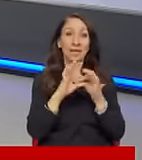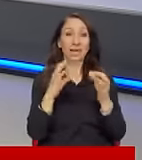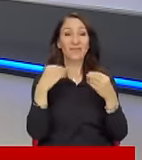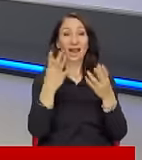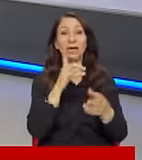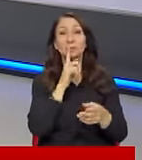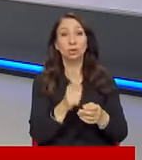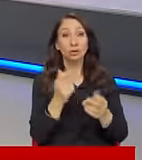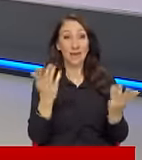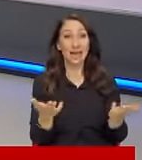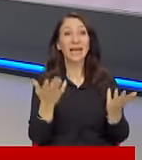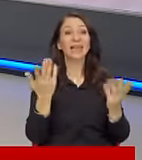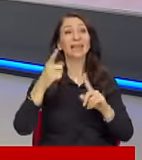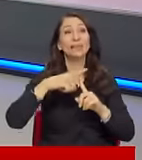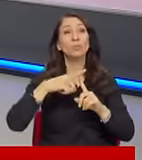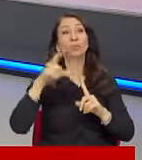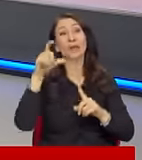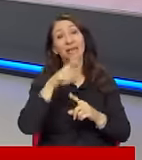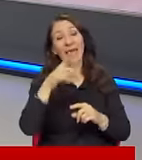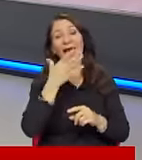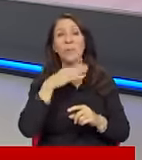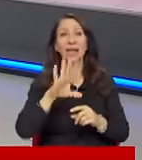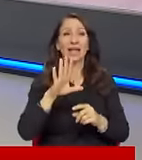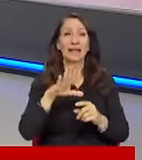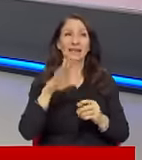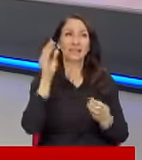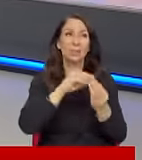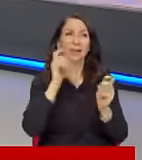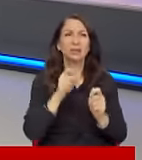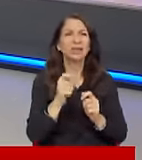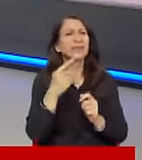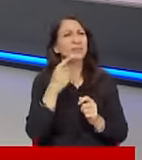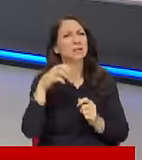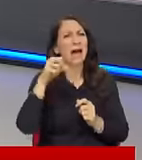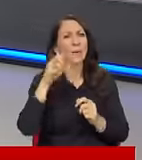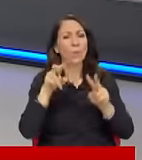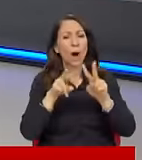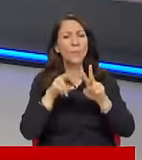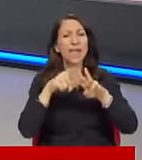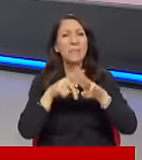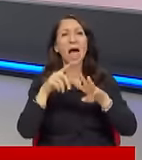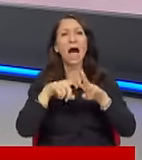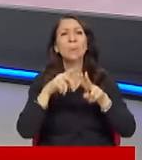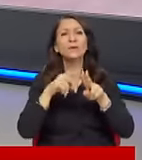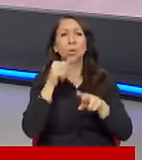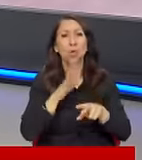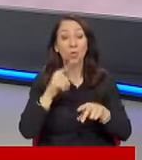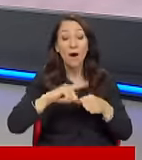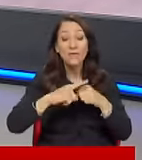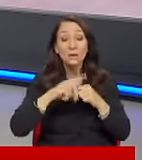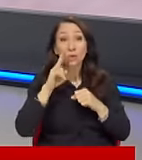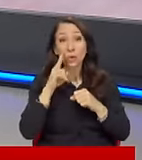verilen sözlere. İşte Temmuz ayında emeklilere zam yapılacak. Ne demişti AK Partili Muhammed Emin Akbaşoğlu? Bu hafta